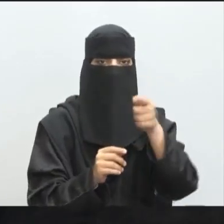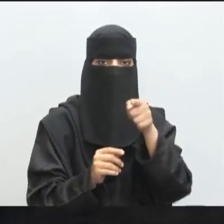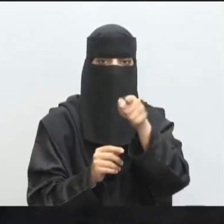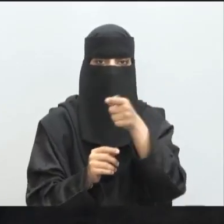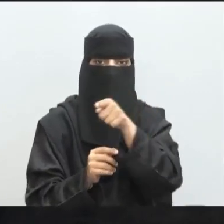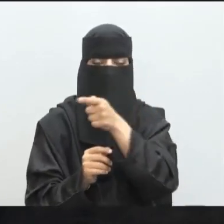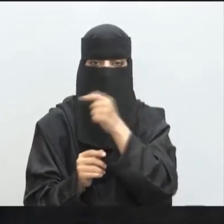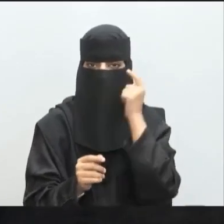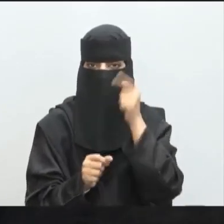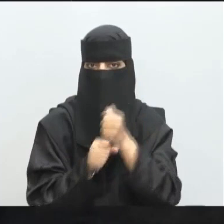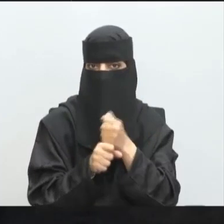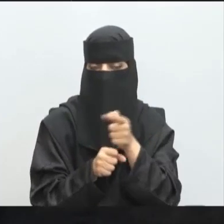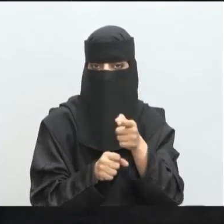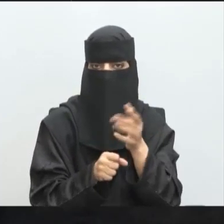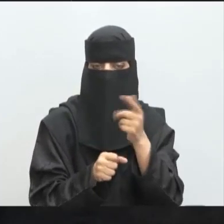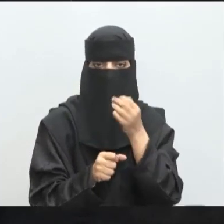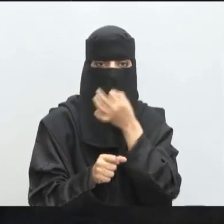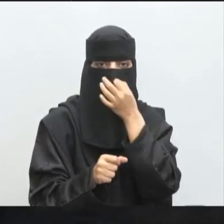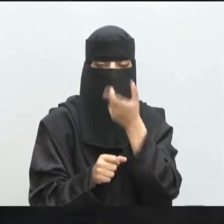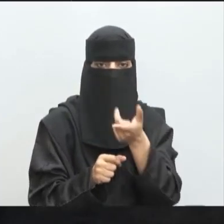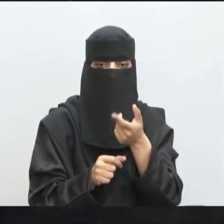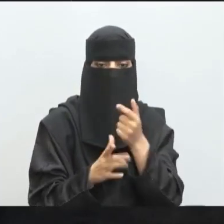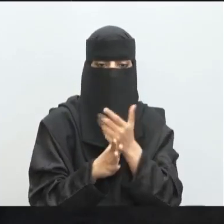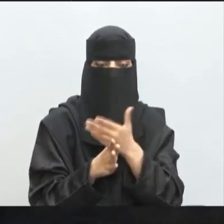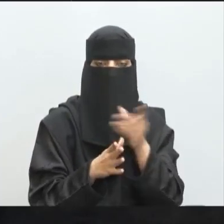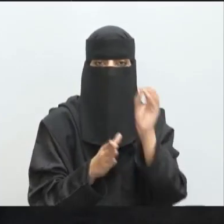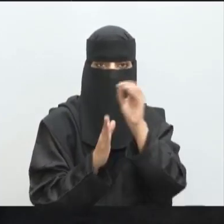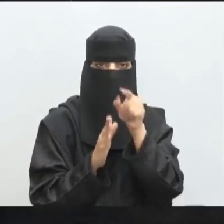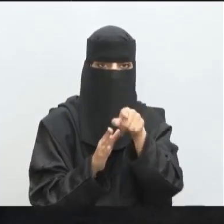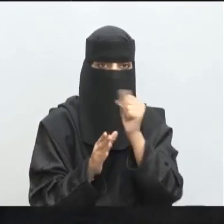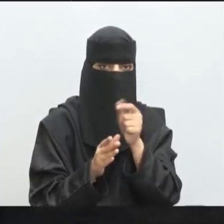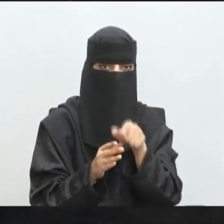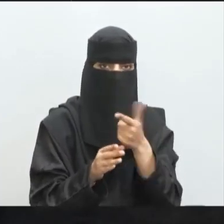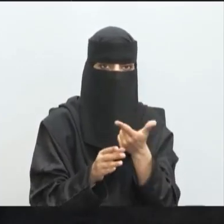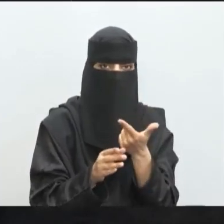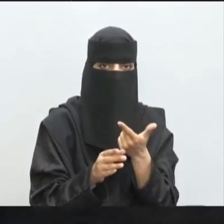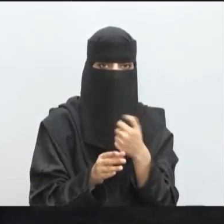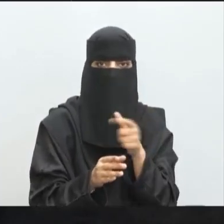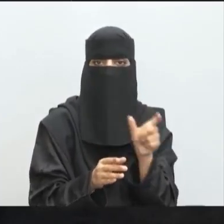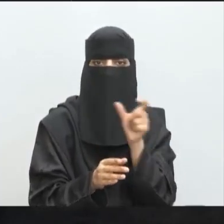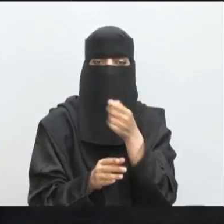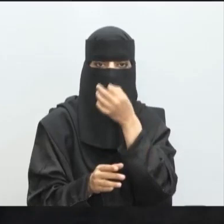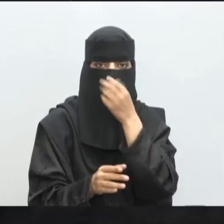يمثل وايضا الرموز الاصطلاحيه في الخريطه فما الرموز